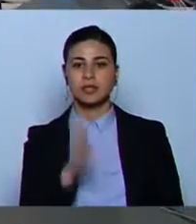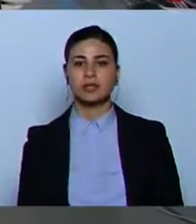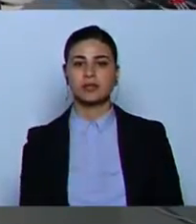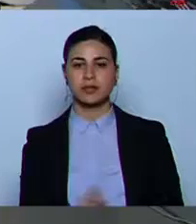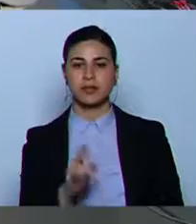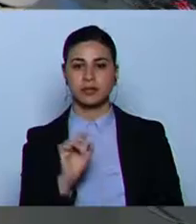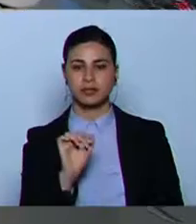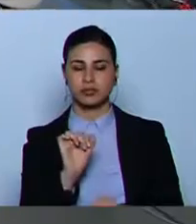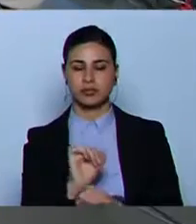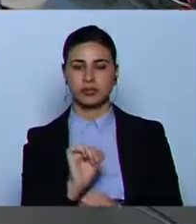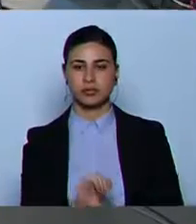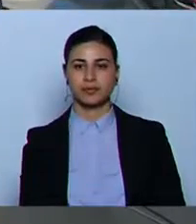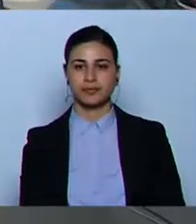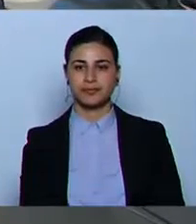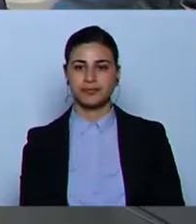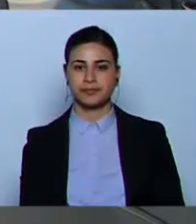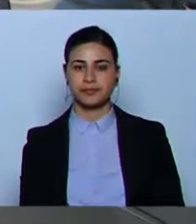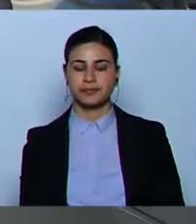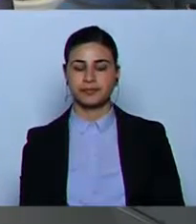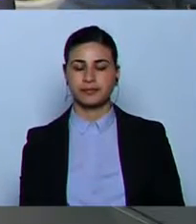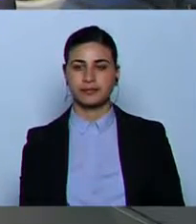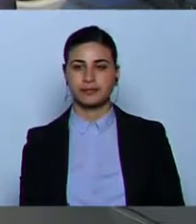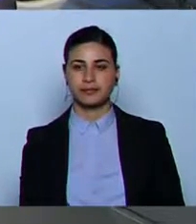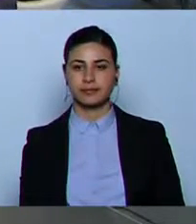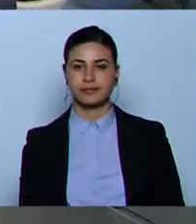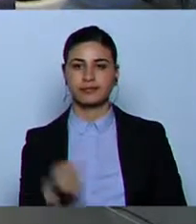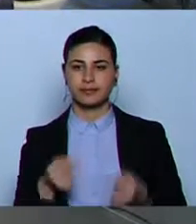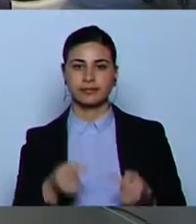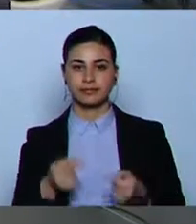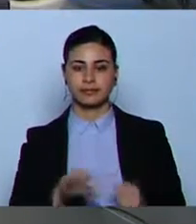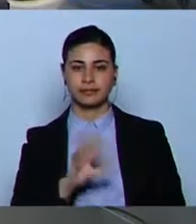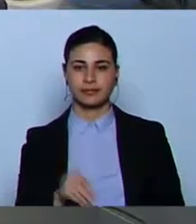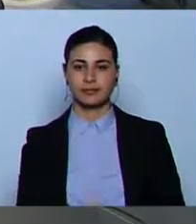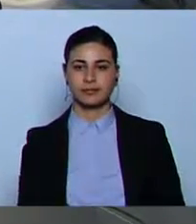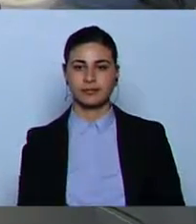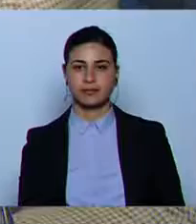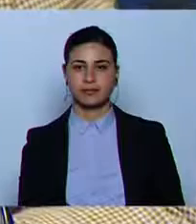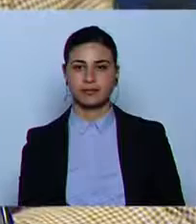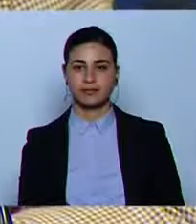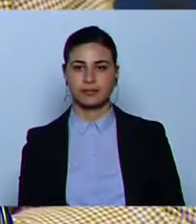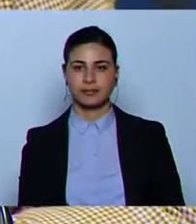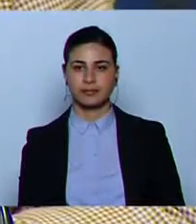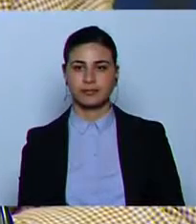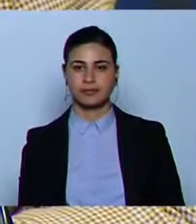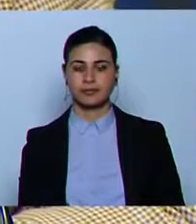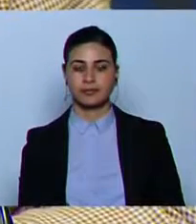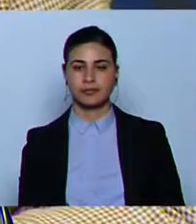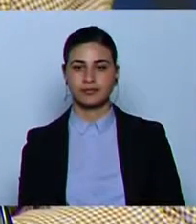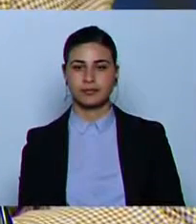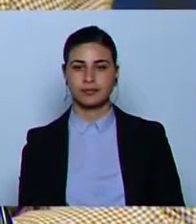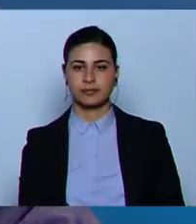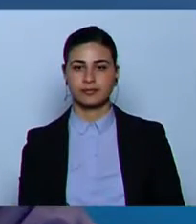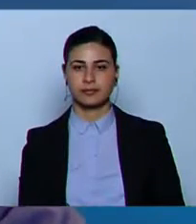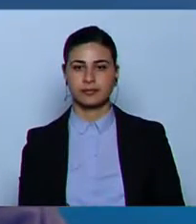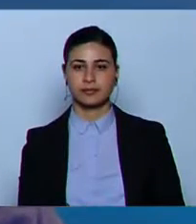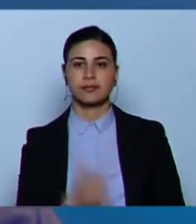ერთი წამი? თქვენი დავამთავრო შეიძლება? კი ბატონო მიშა, კი კაცი ხარ, ასახს მაინცეცი ბაწია. კი ბატონო. დავამთავრო. ბატონო გიორგის თამი და მე გადავიდე.